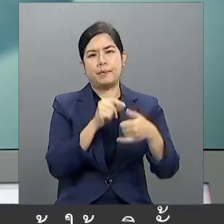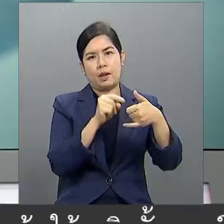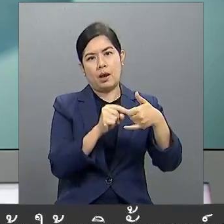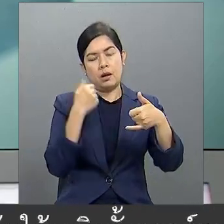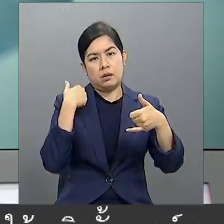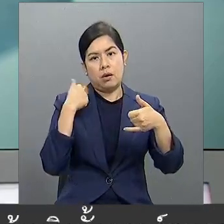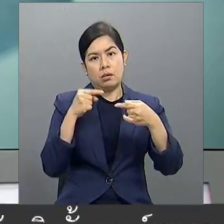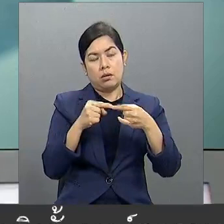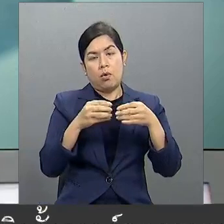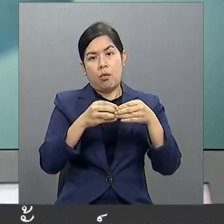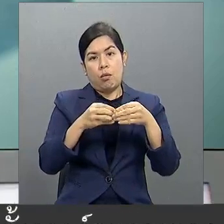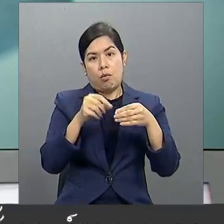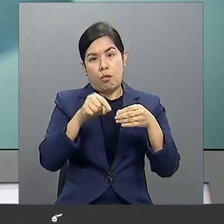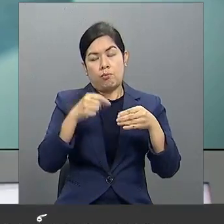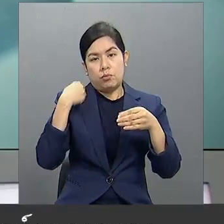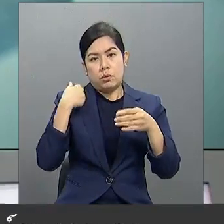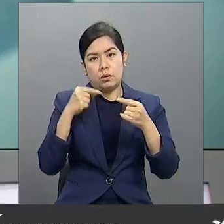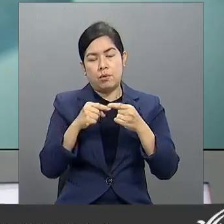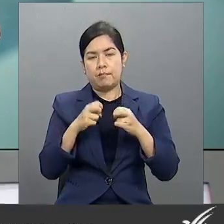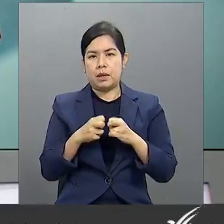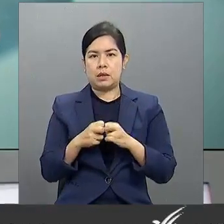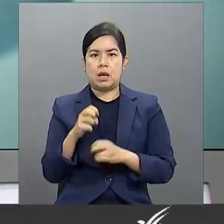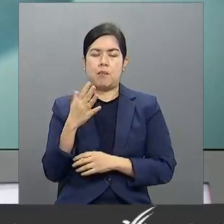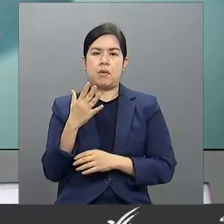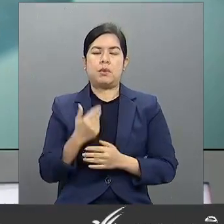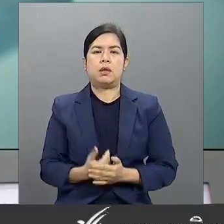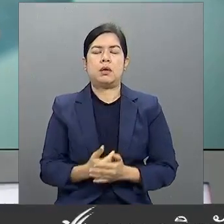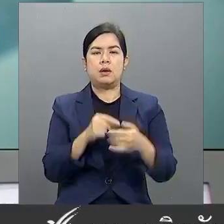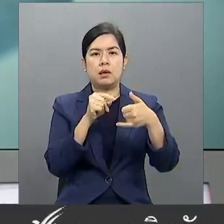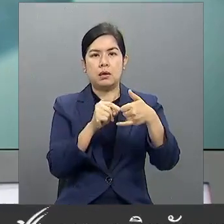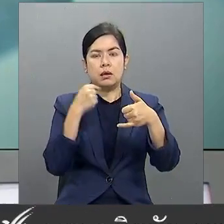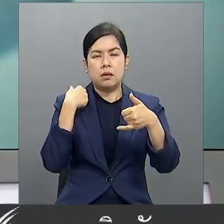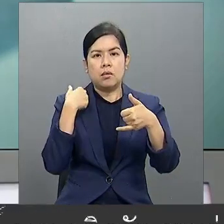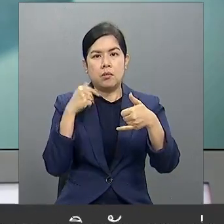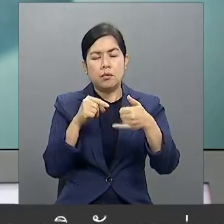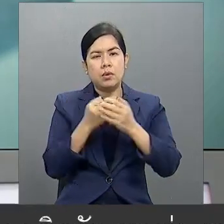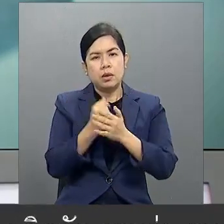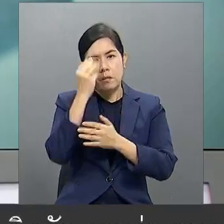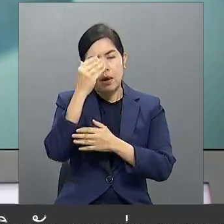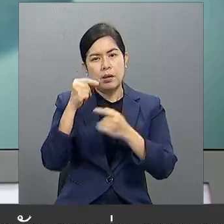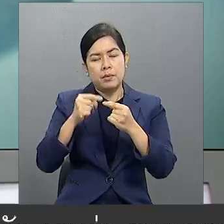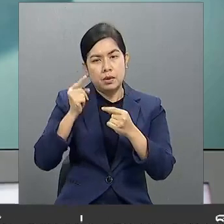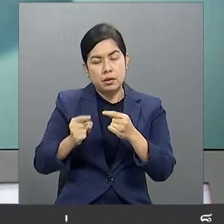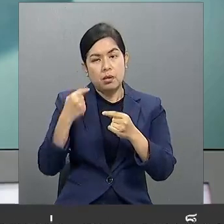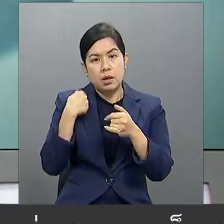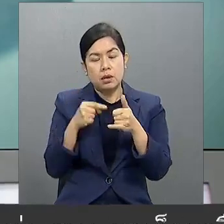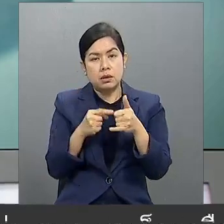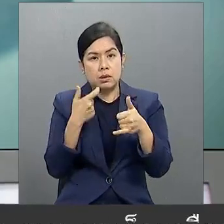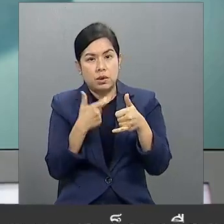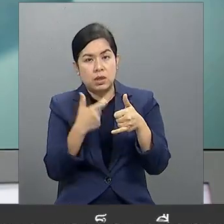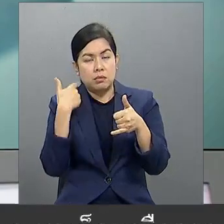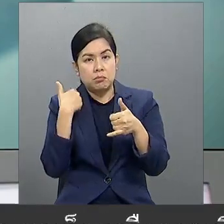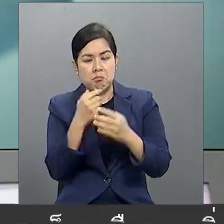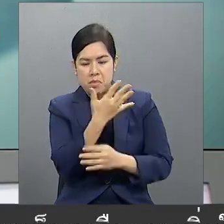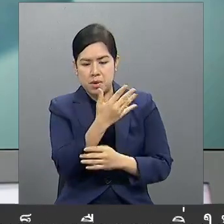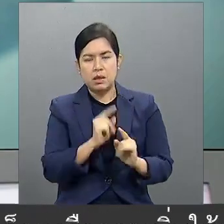งไม่ได้อยู่ในพื้นที่เสี่ยงก่อนแล้วก็ไม่ได้เป็นโรคกลุ่มเสี่ยงที่จะต้องได้รับการฉีดวัคซีนก่อนเขาไม่ได้มีอาชีพที่ไปทำ